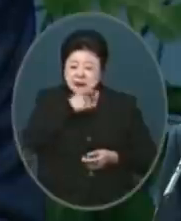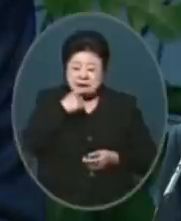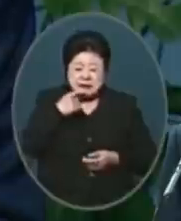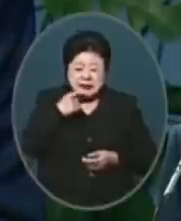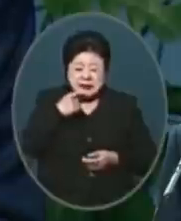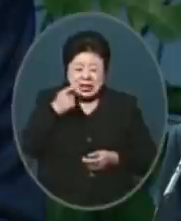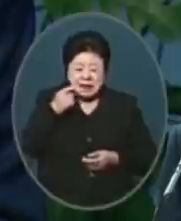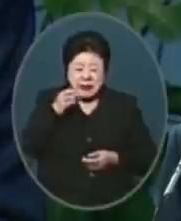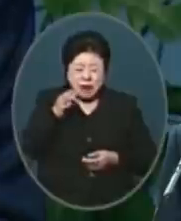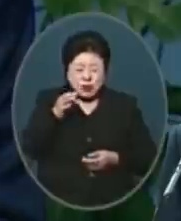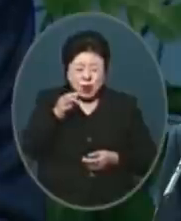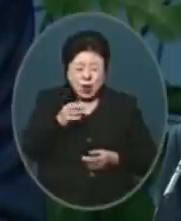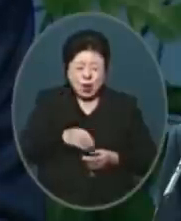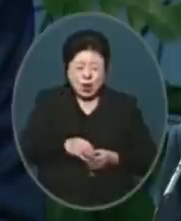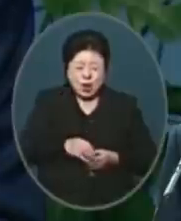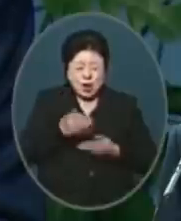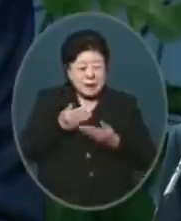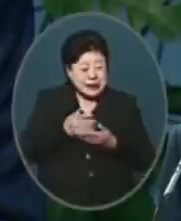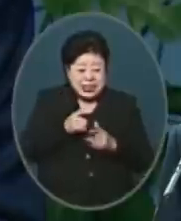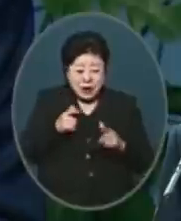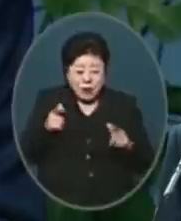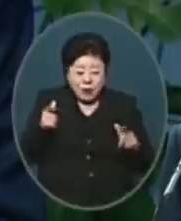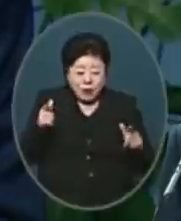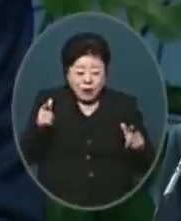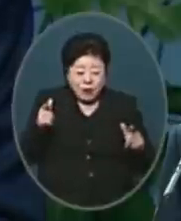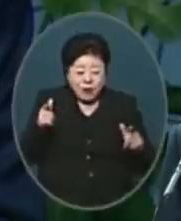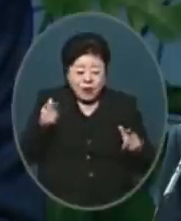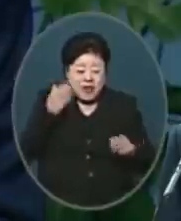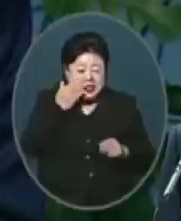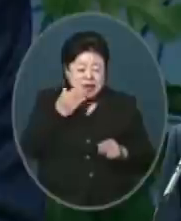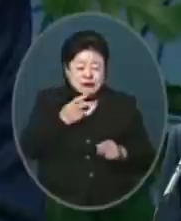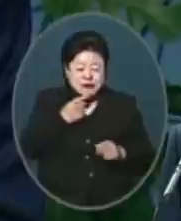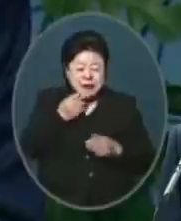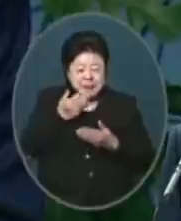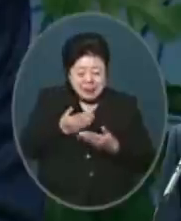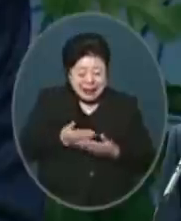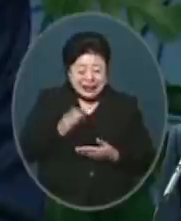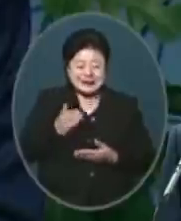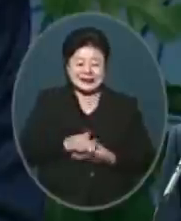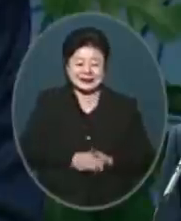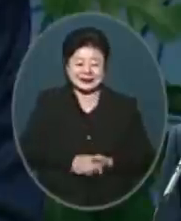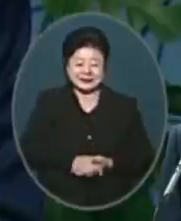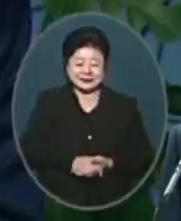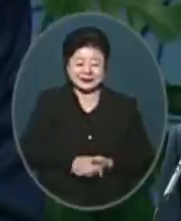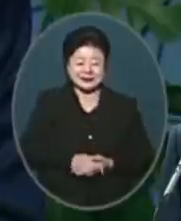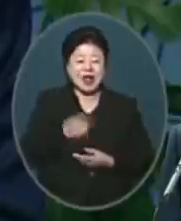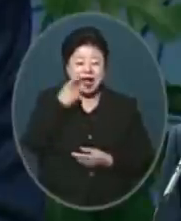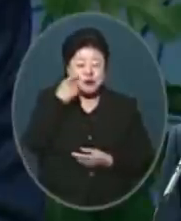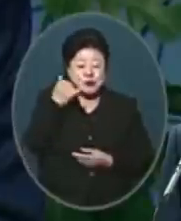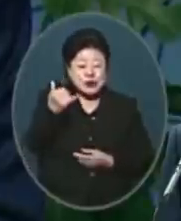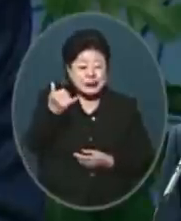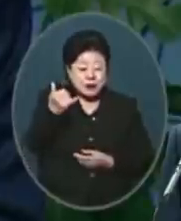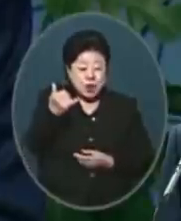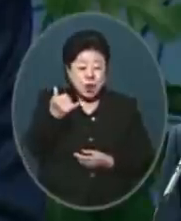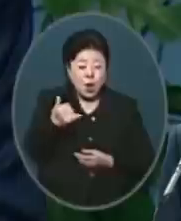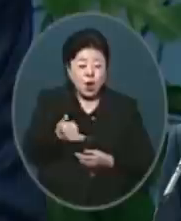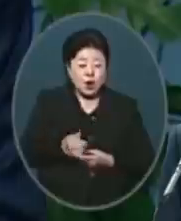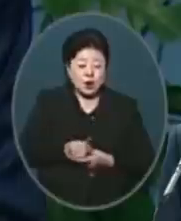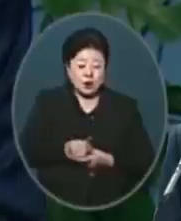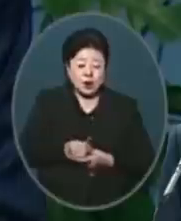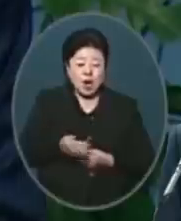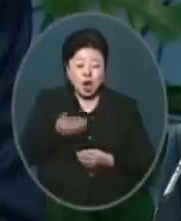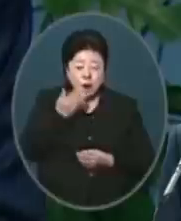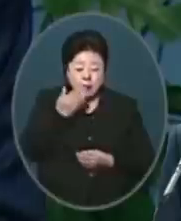피는 한 방울도 받지 아니하고 양분만 얻었다는 것입니다. 어머니 아버지의